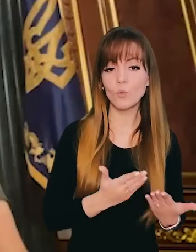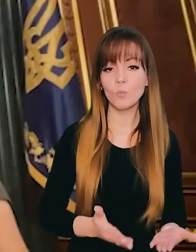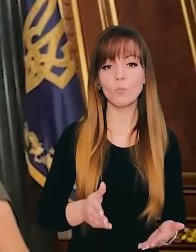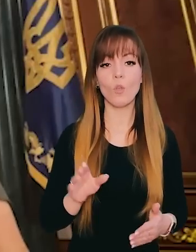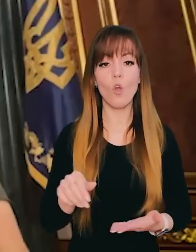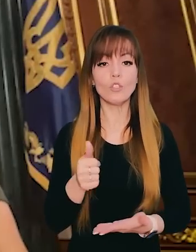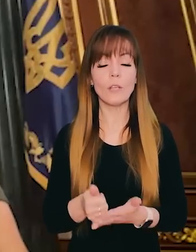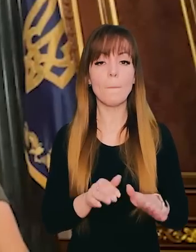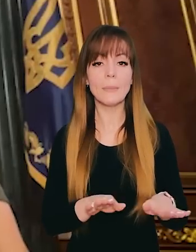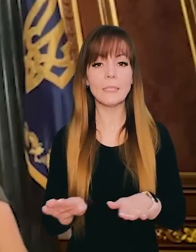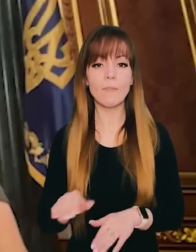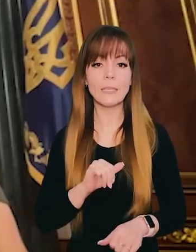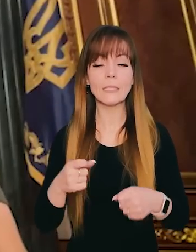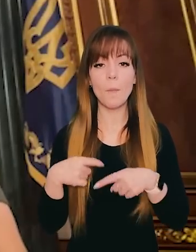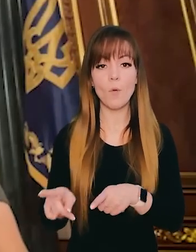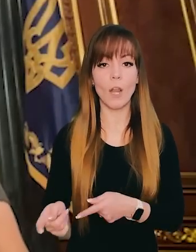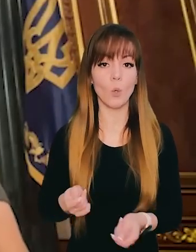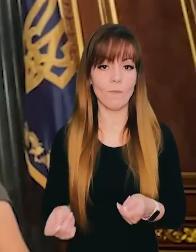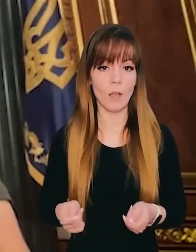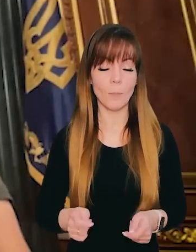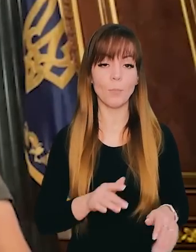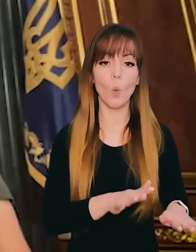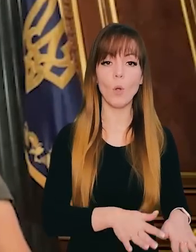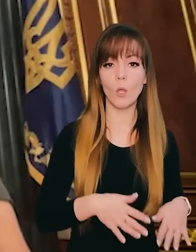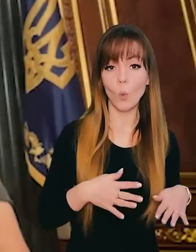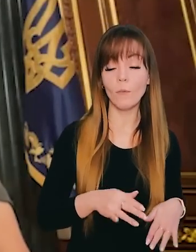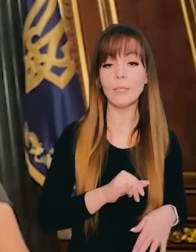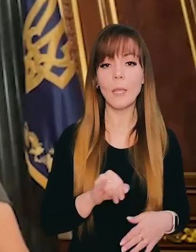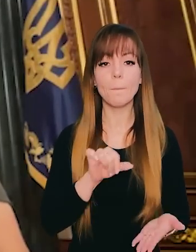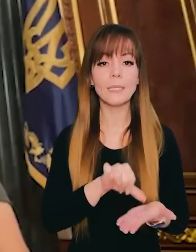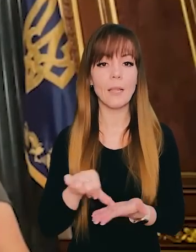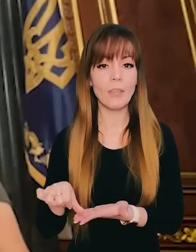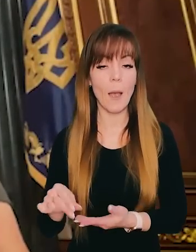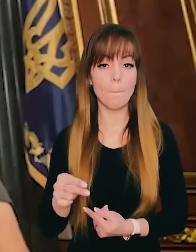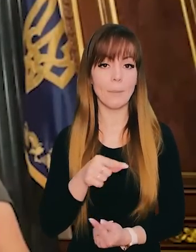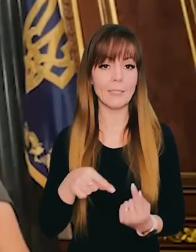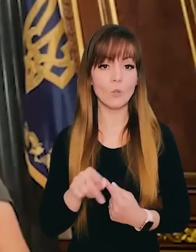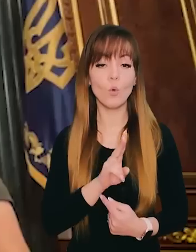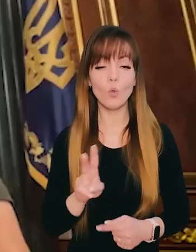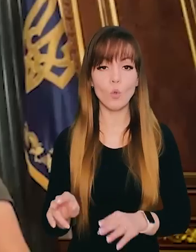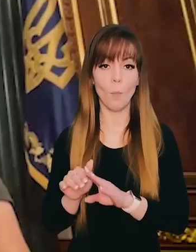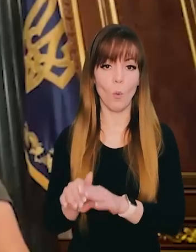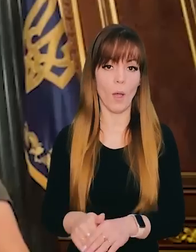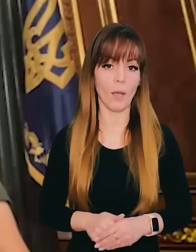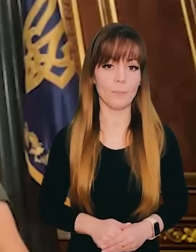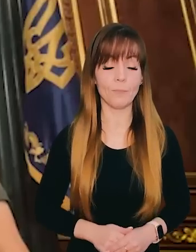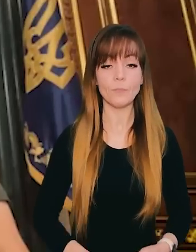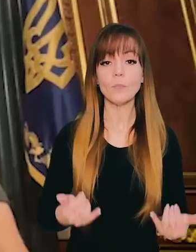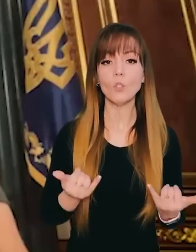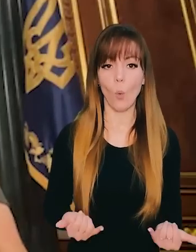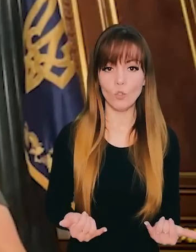комунальникам очільником місцевого самоврядування урядовцям і представникам бізнесу Хто